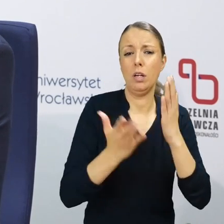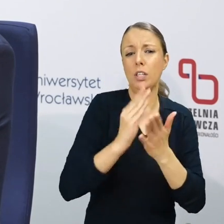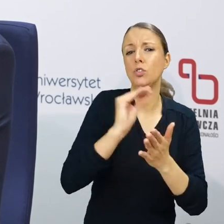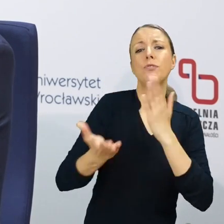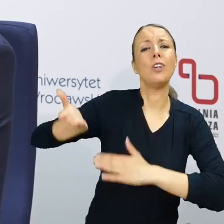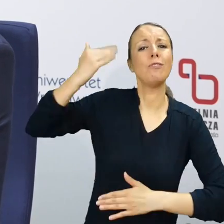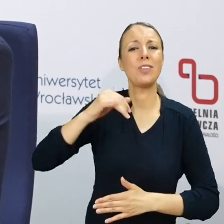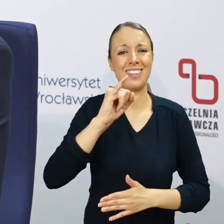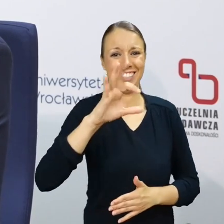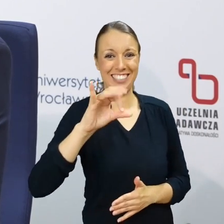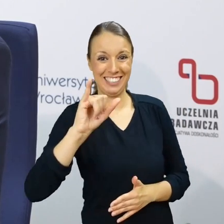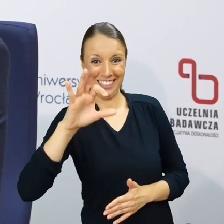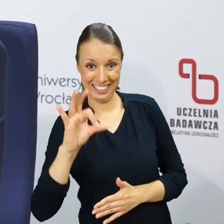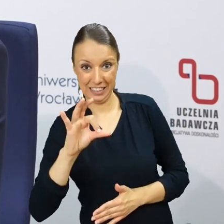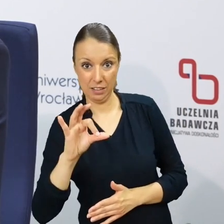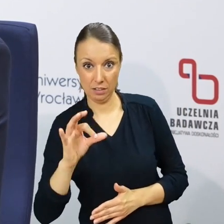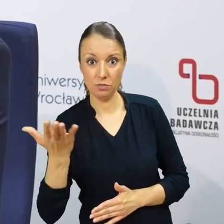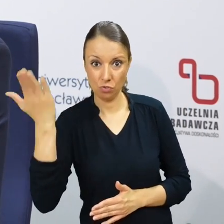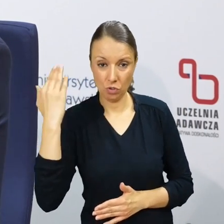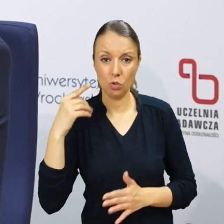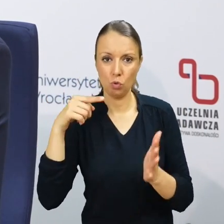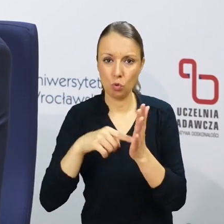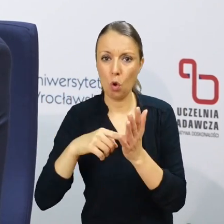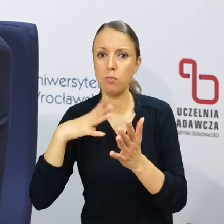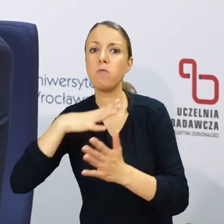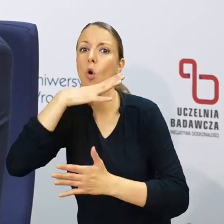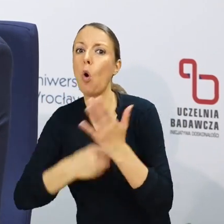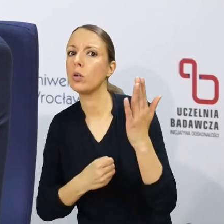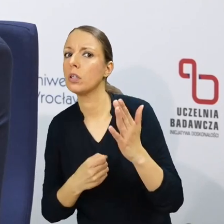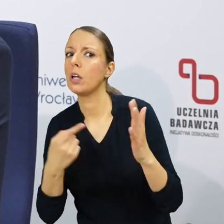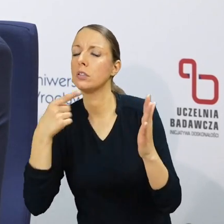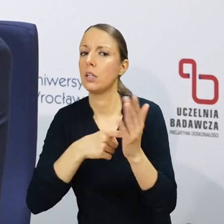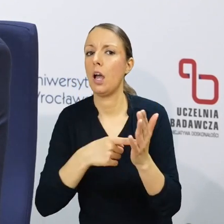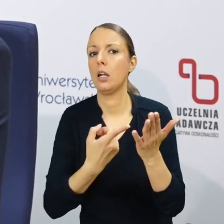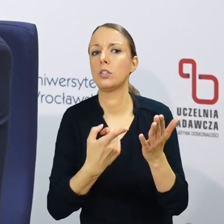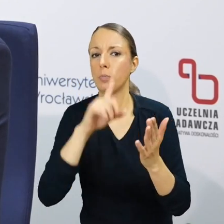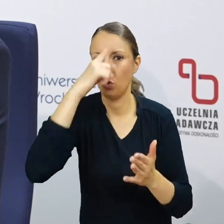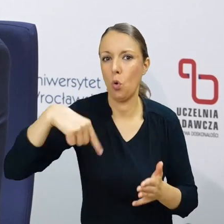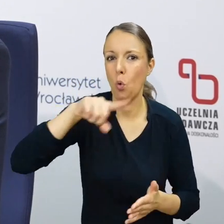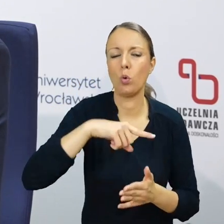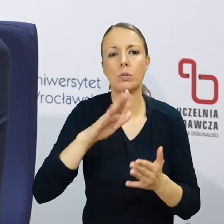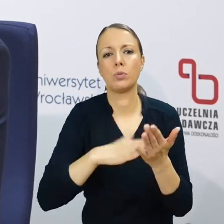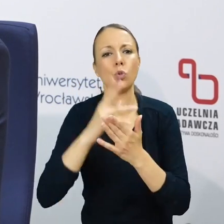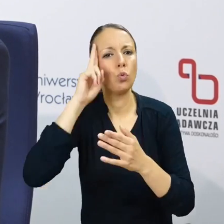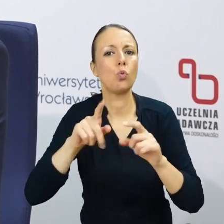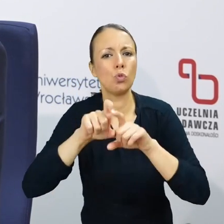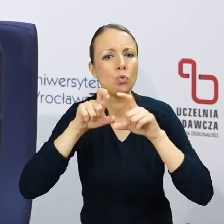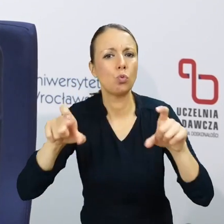była wykorzystywana jako uzasadnienie do ograniczenia praw jednostki, prawa dostępu do informacji